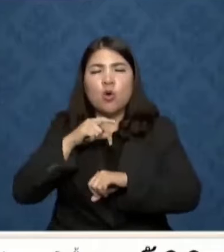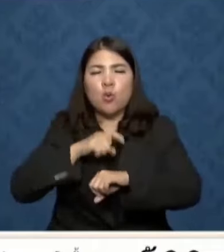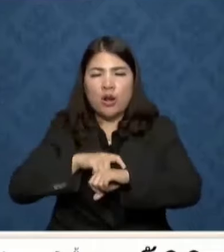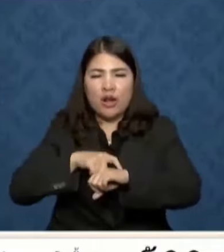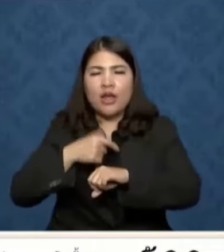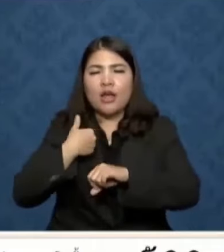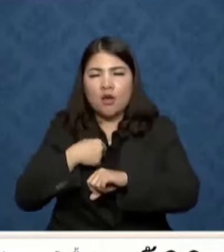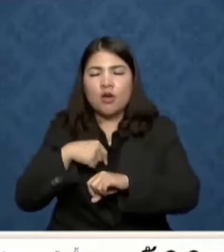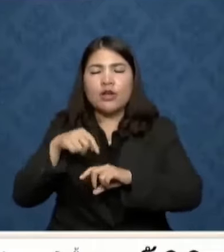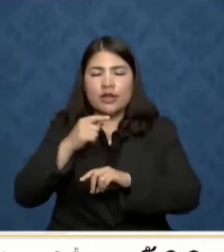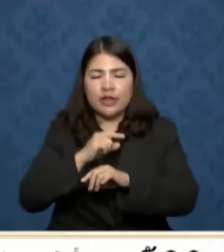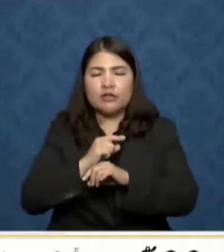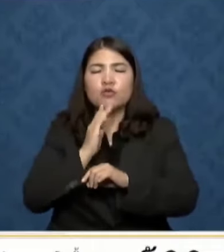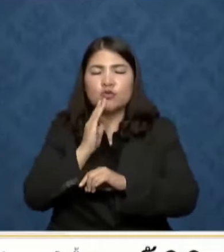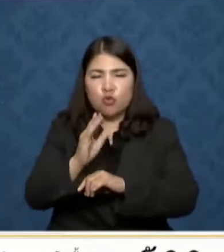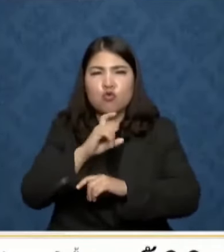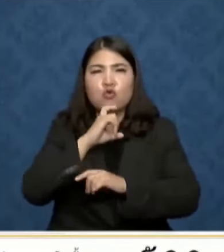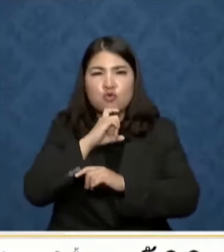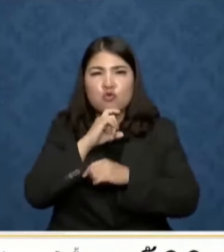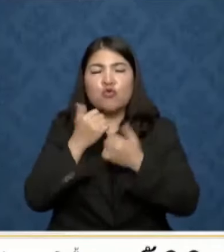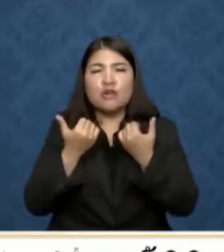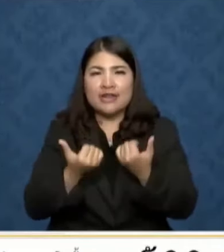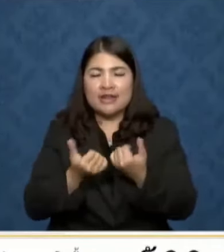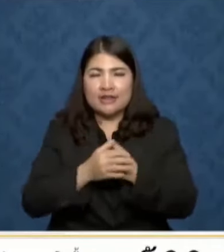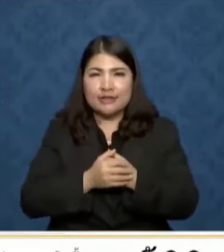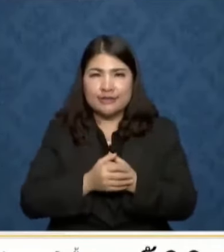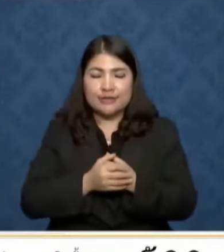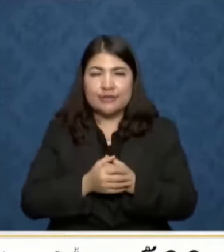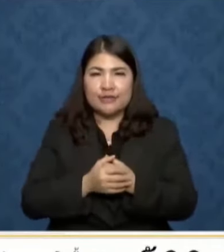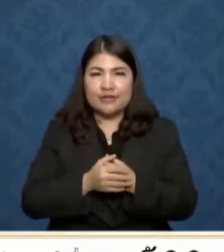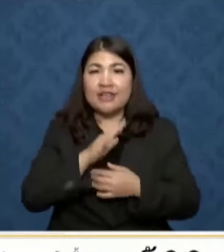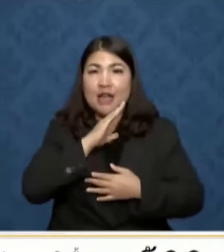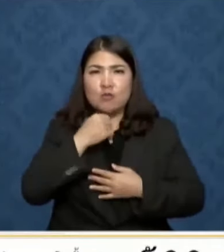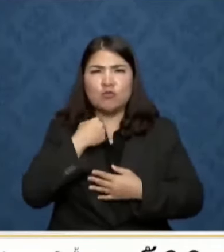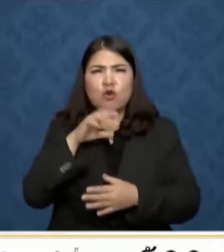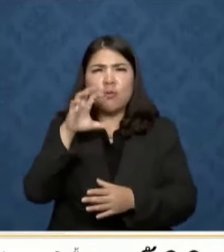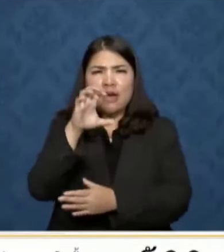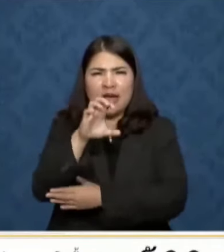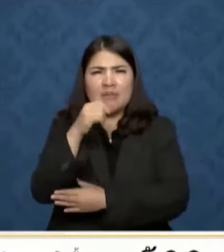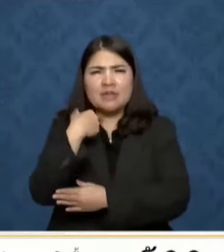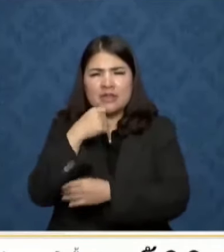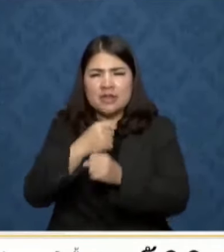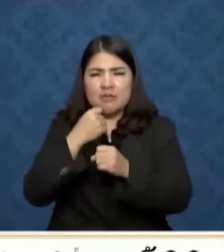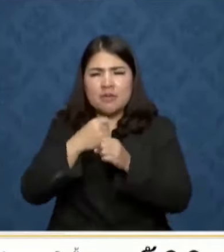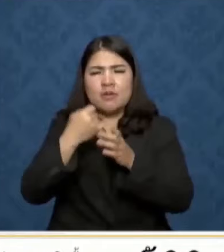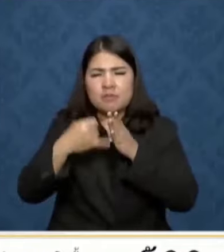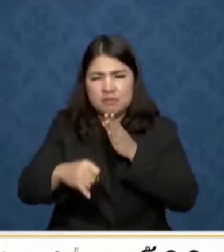ษาอยู่เพราฉนั้นผมคิดว่าถ้าทำผิดข้อบัครัที่ชัดเจน